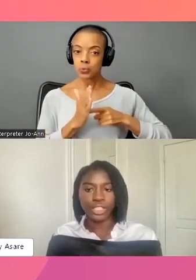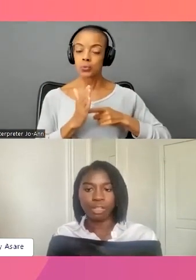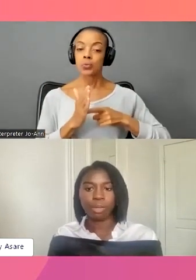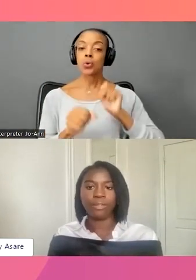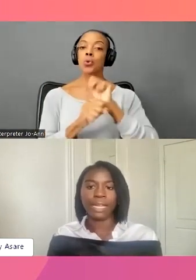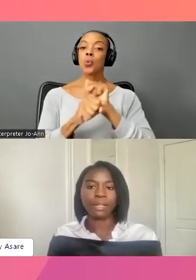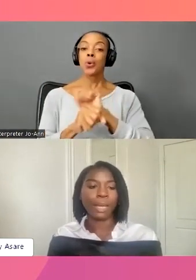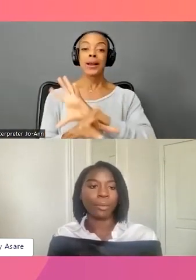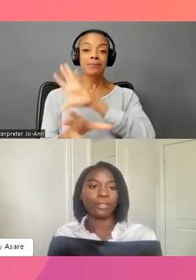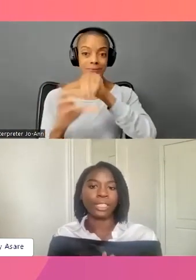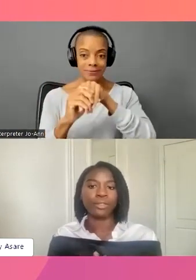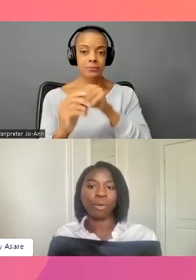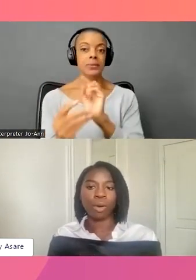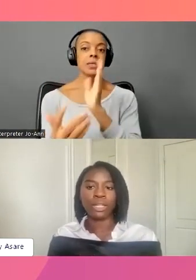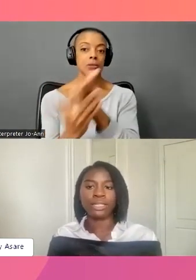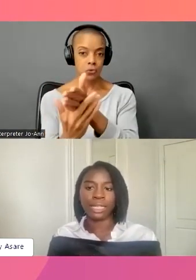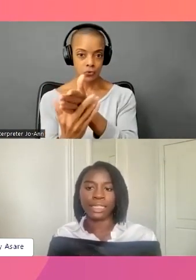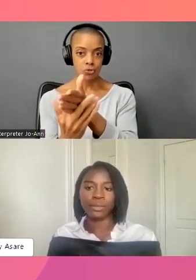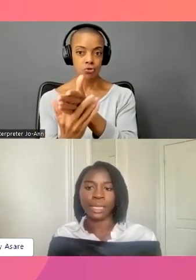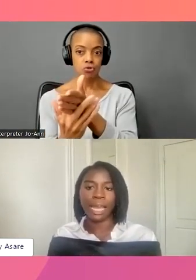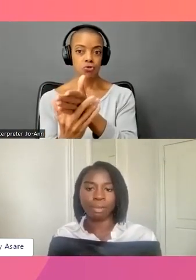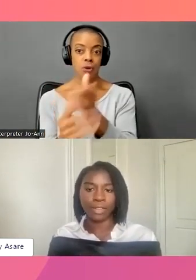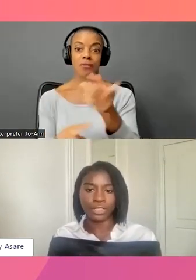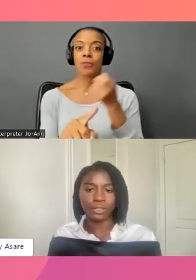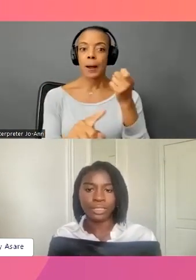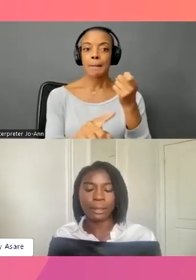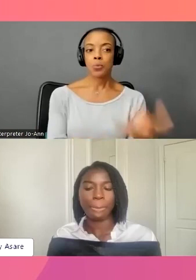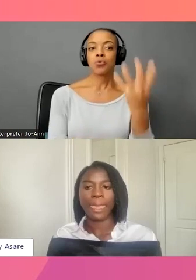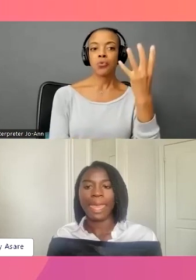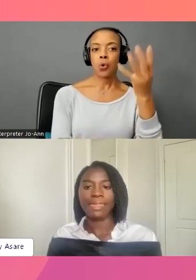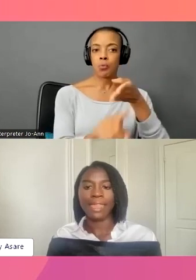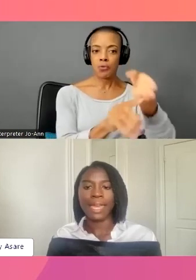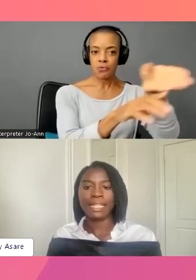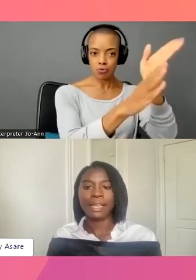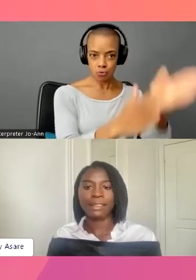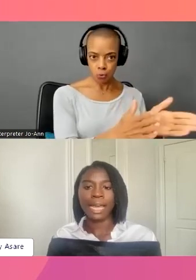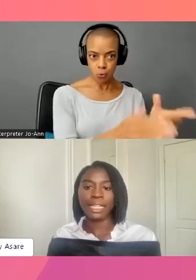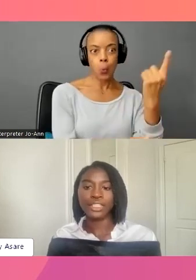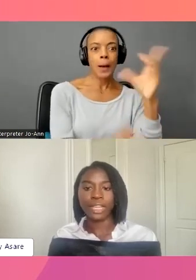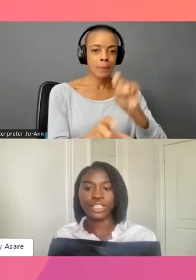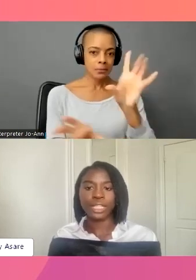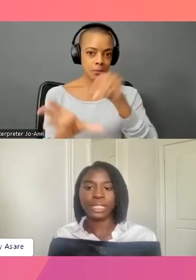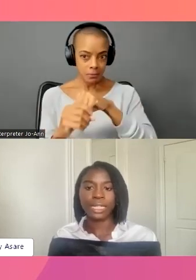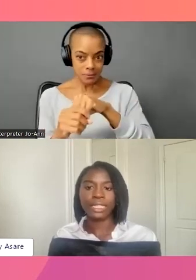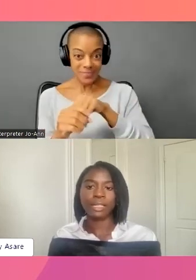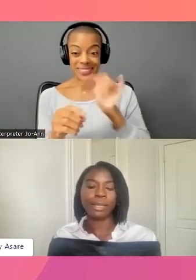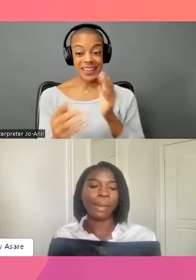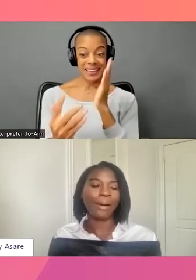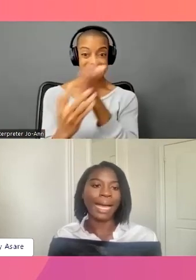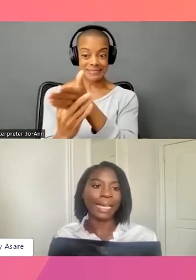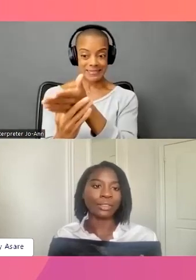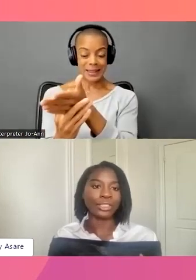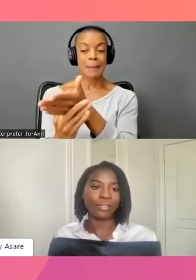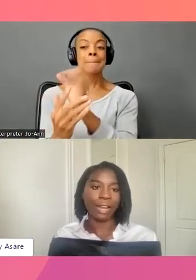travaux devaient mettre en jeu une intervention, donc par un de ces